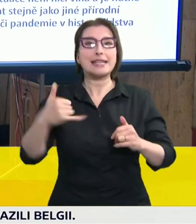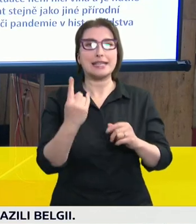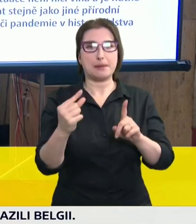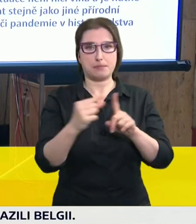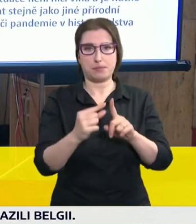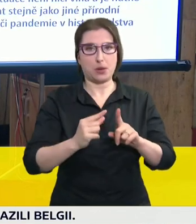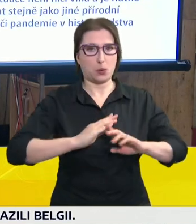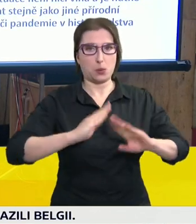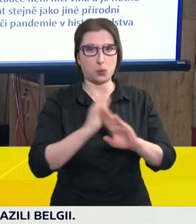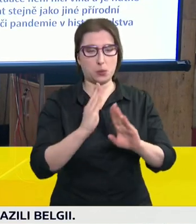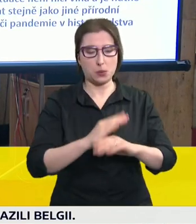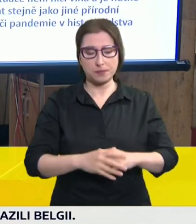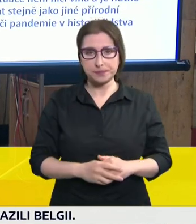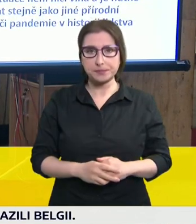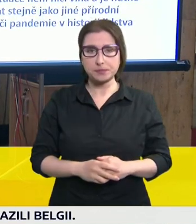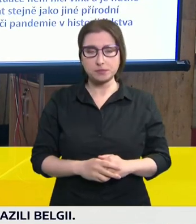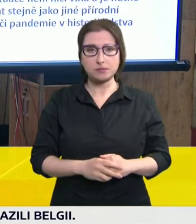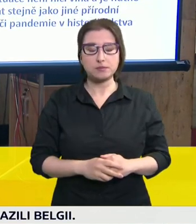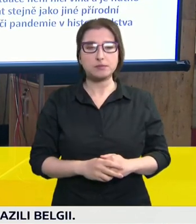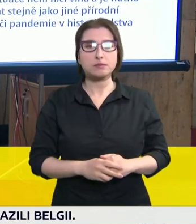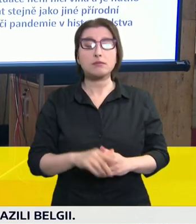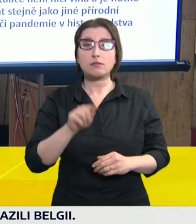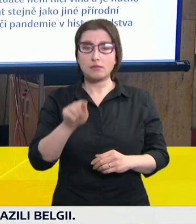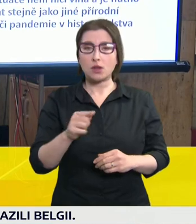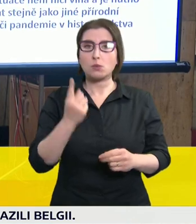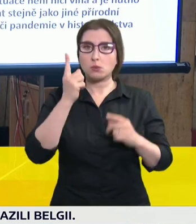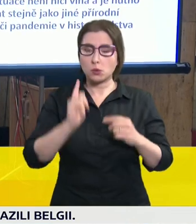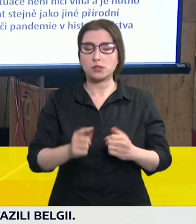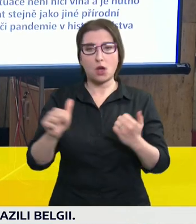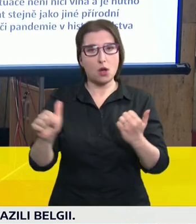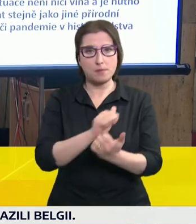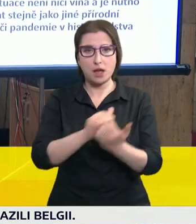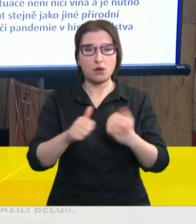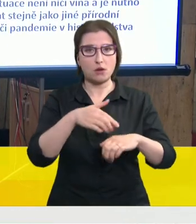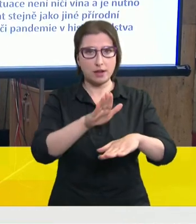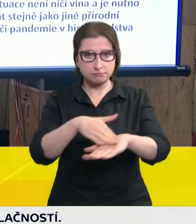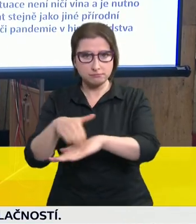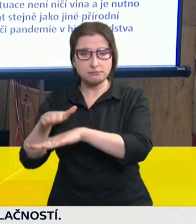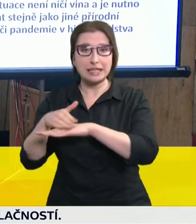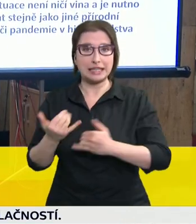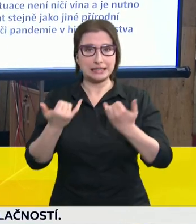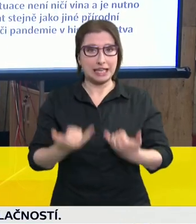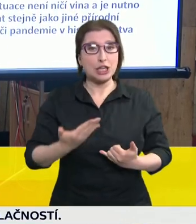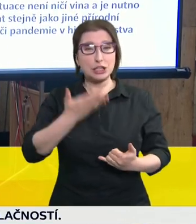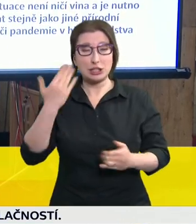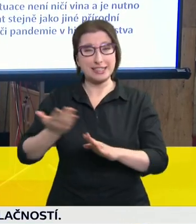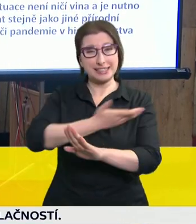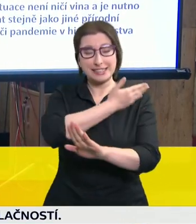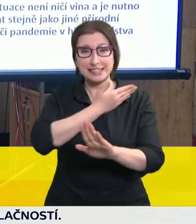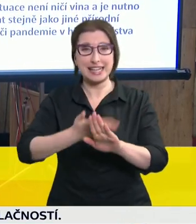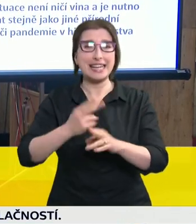péče. Je zcela nutné, aby zde zaznělo opakovaně, že Česká republika v této situaci ještě nikdy